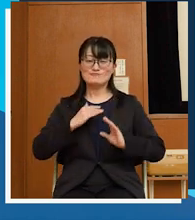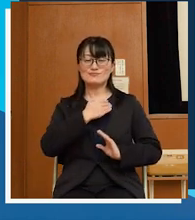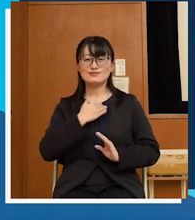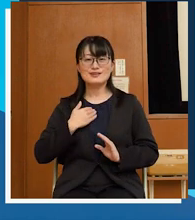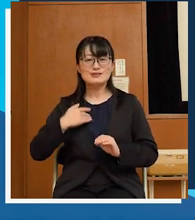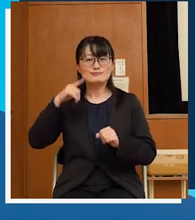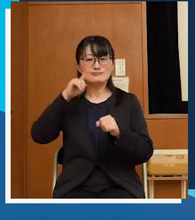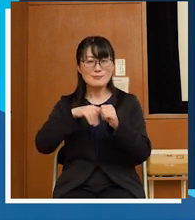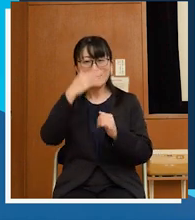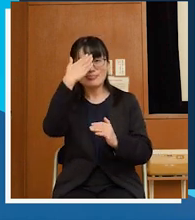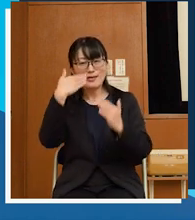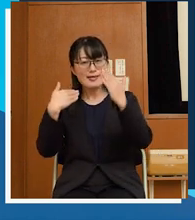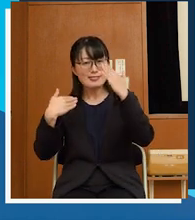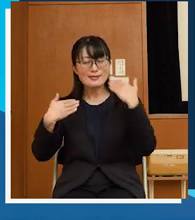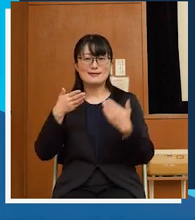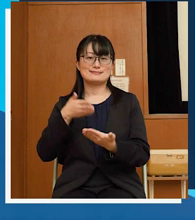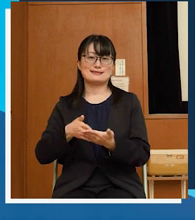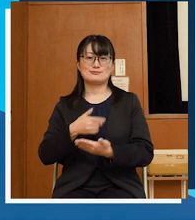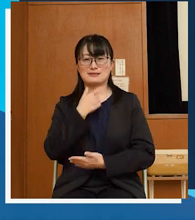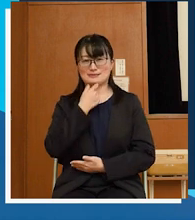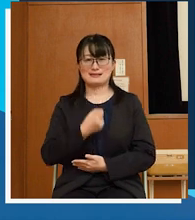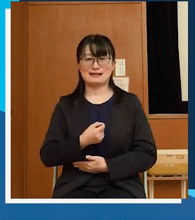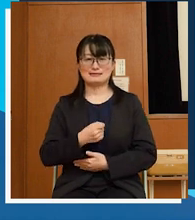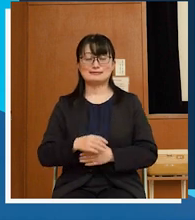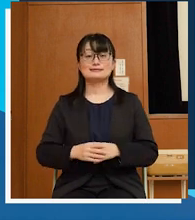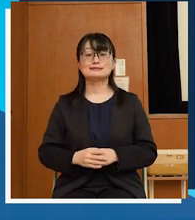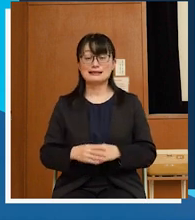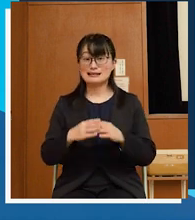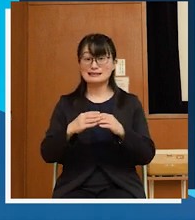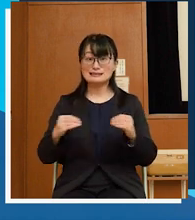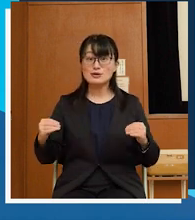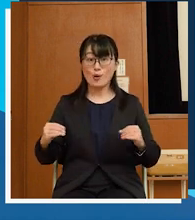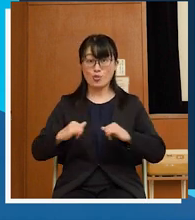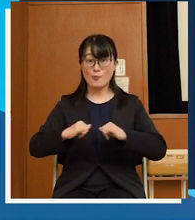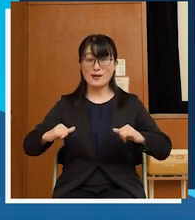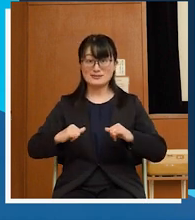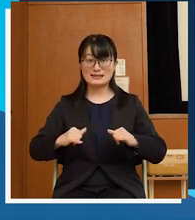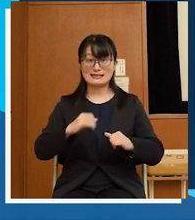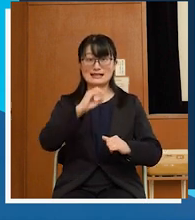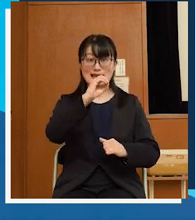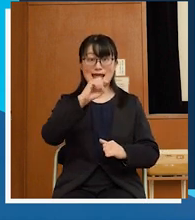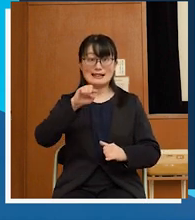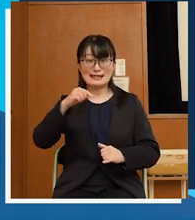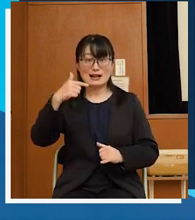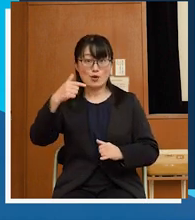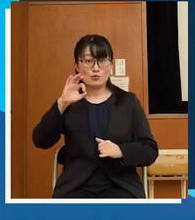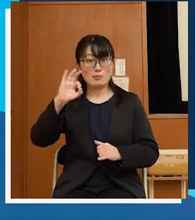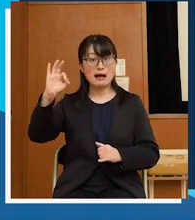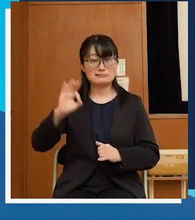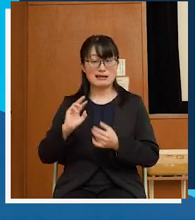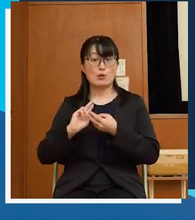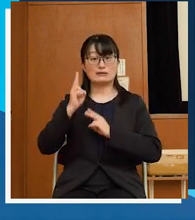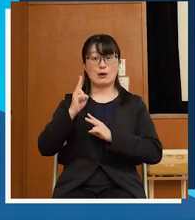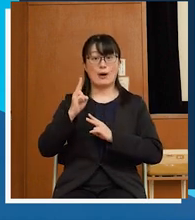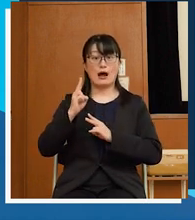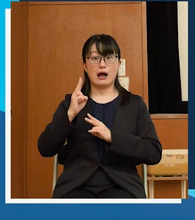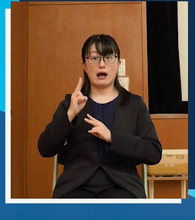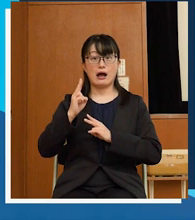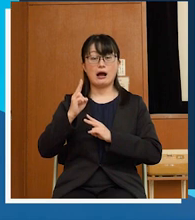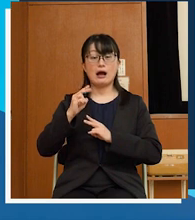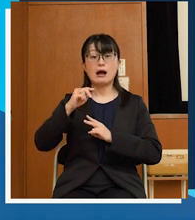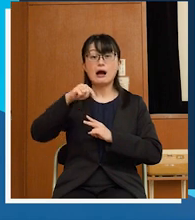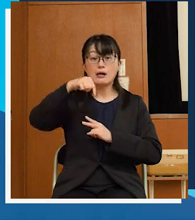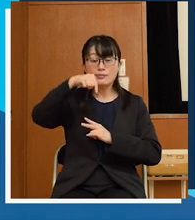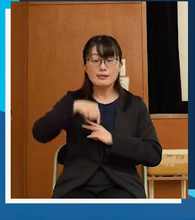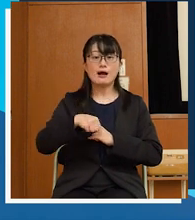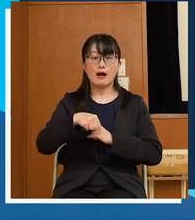思います国土面積の約0.6しかありません沖縄県に日本全体の約70.